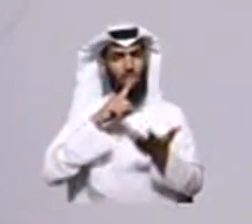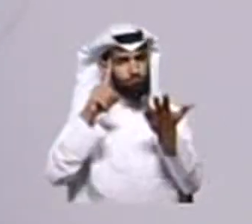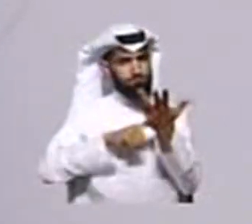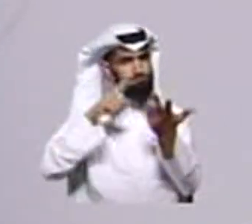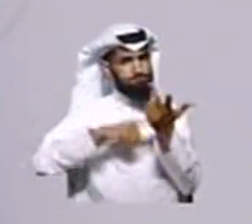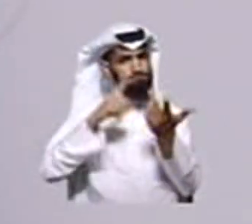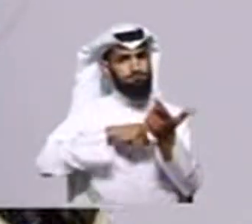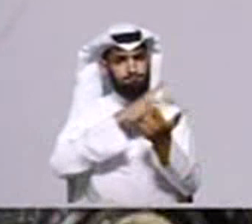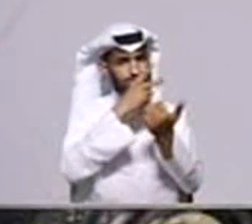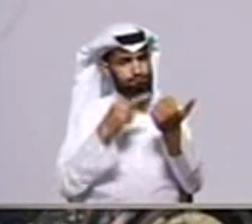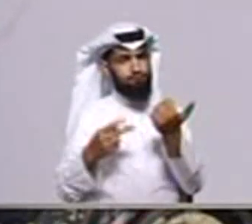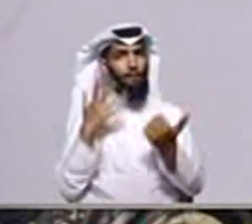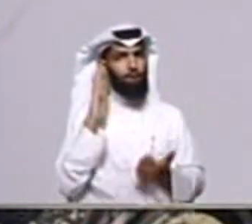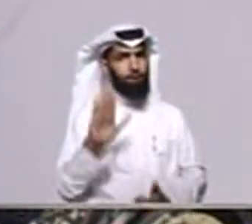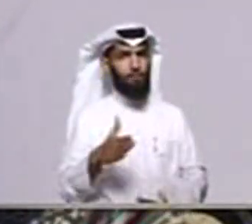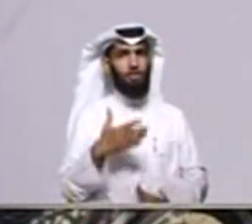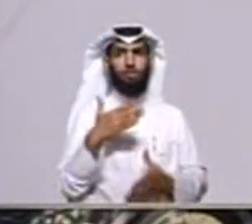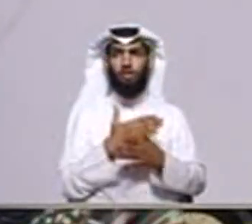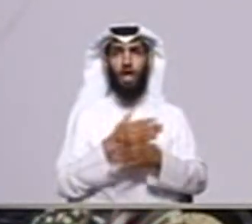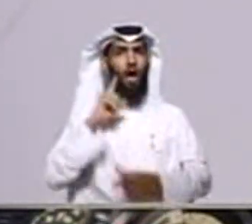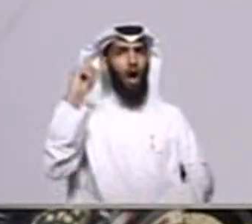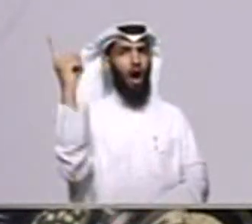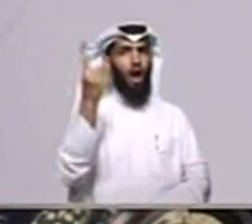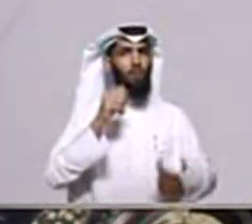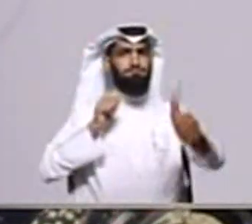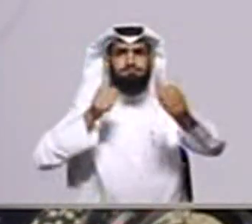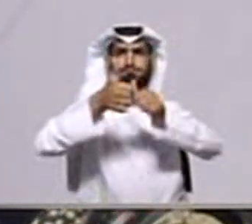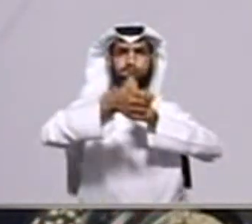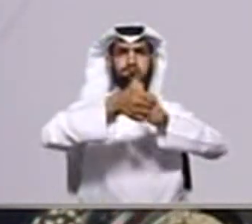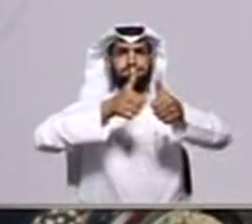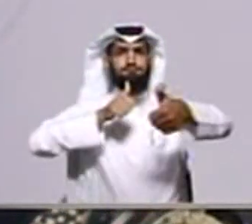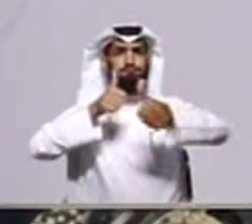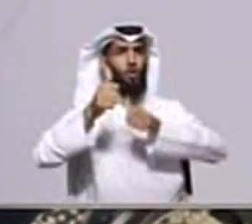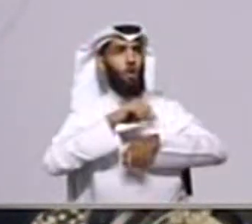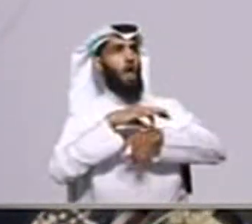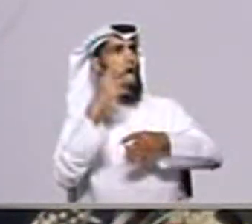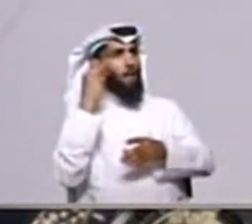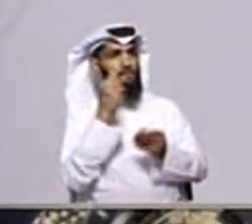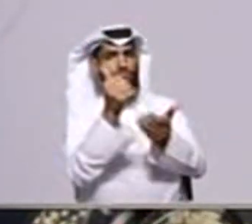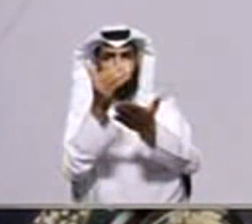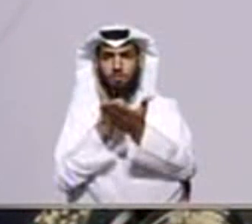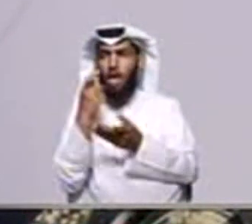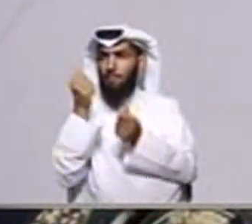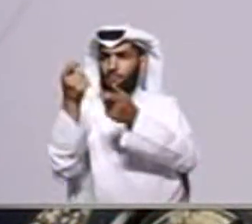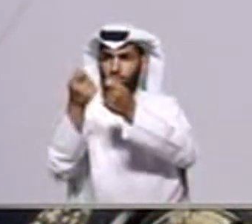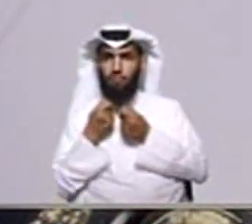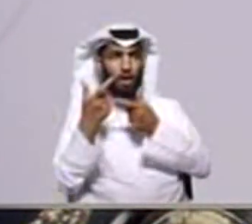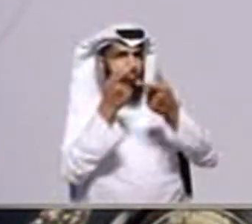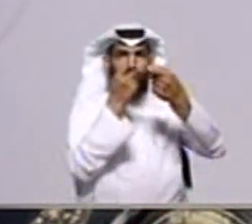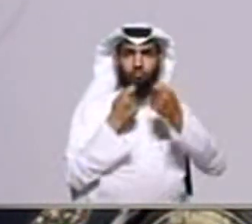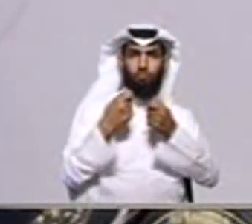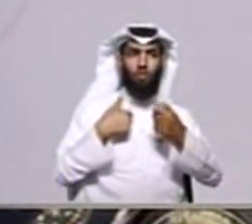في ظل تنافس الموجود العالمي، الكل يريد أن يستقطب الأموال المختلفة، فعندما